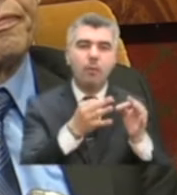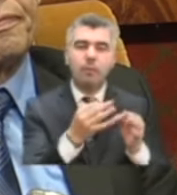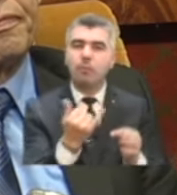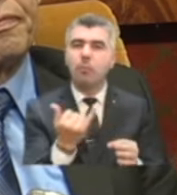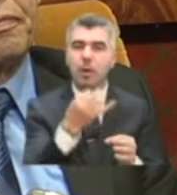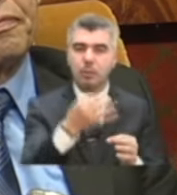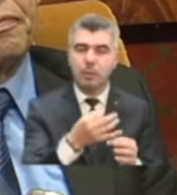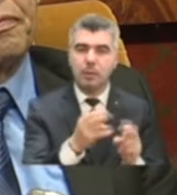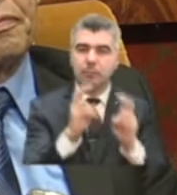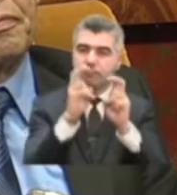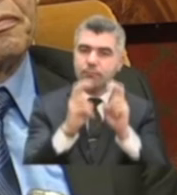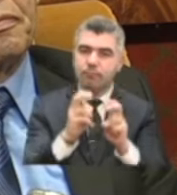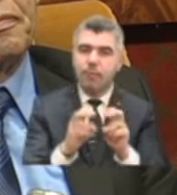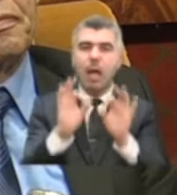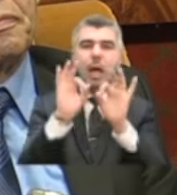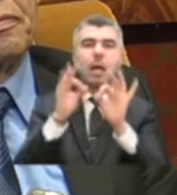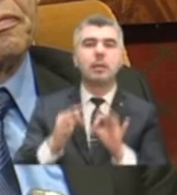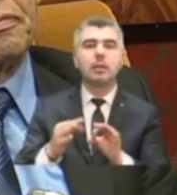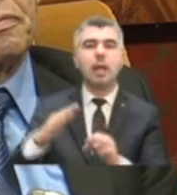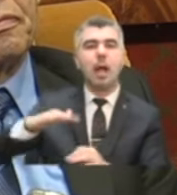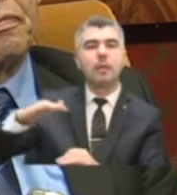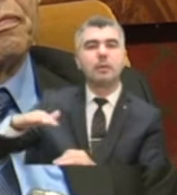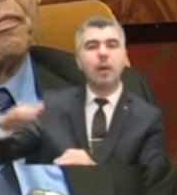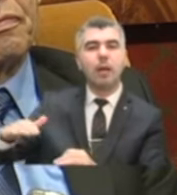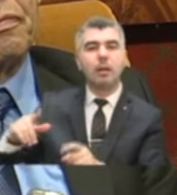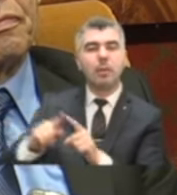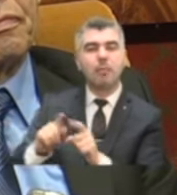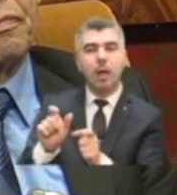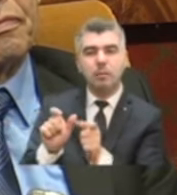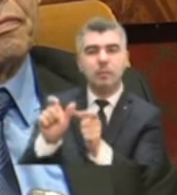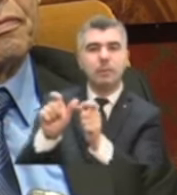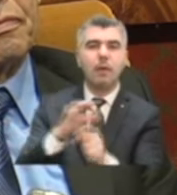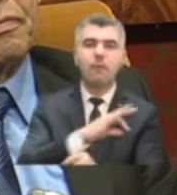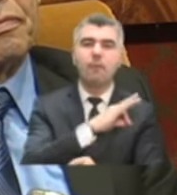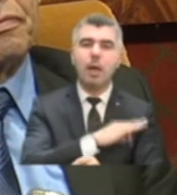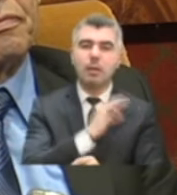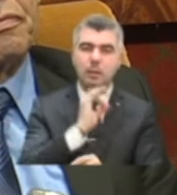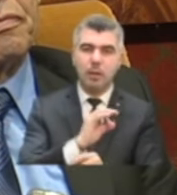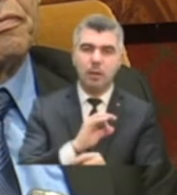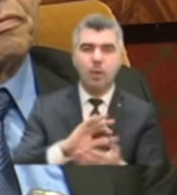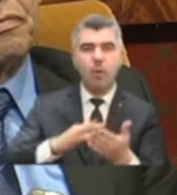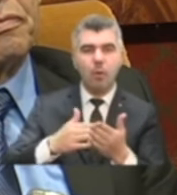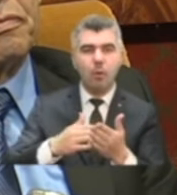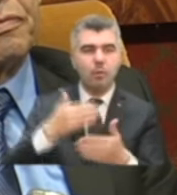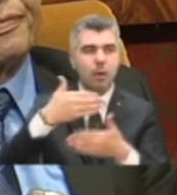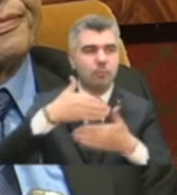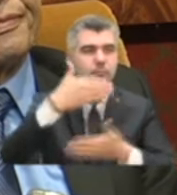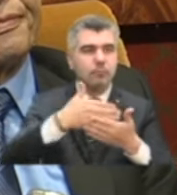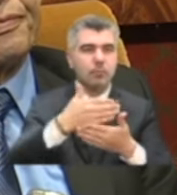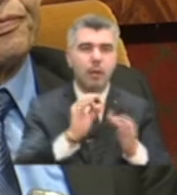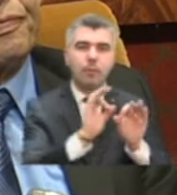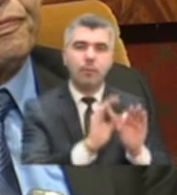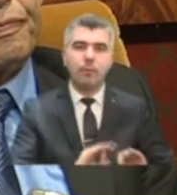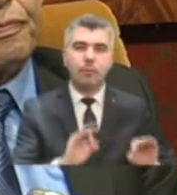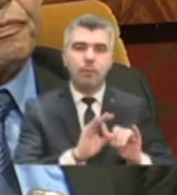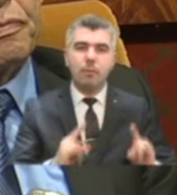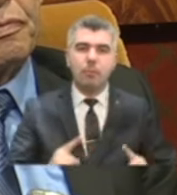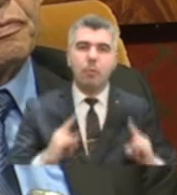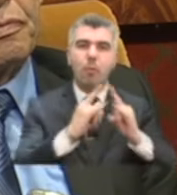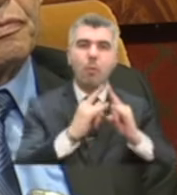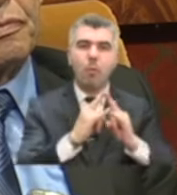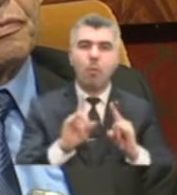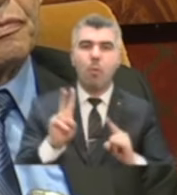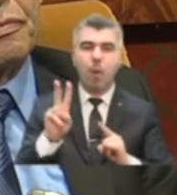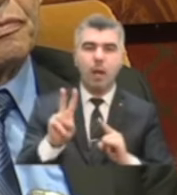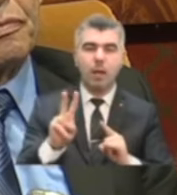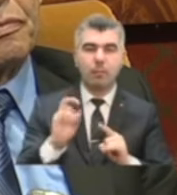ظل تقليص عدد الأطفال المستفيدين وفي ظل ما آلت إليه بعض البنية التحتية التخييمية من تدهور ملحوظ؟